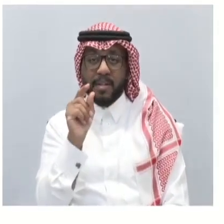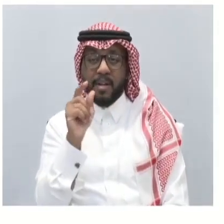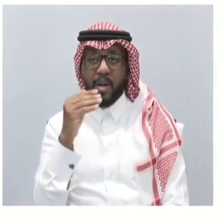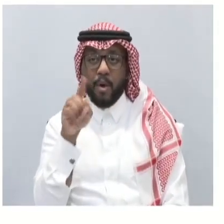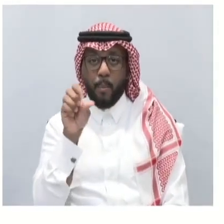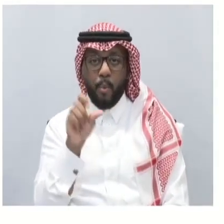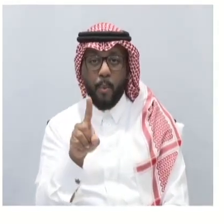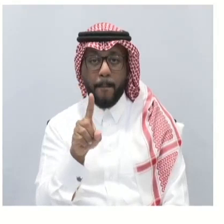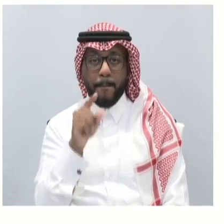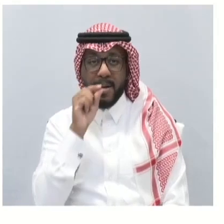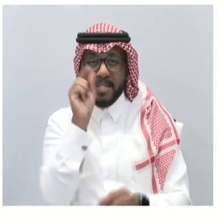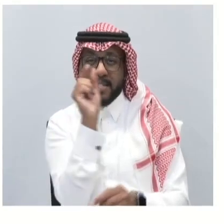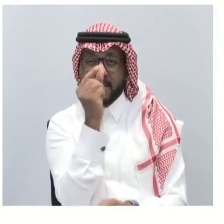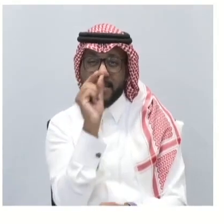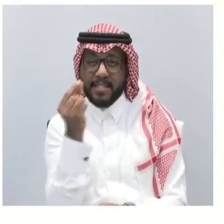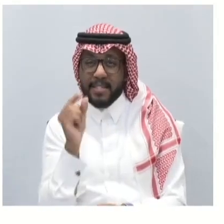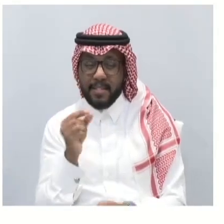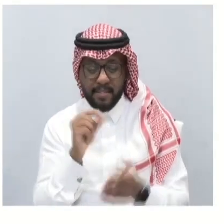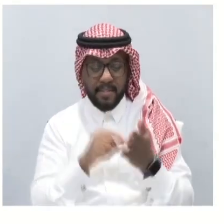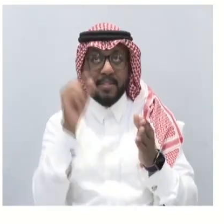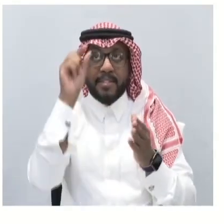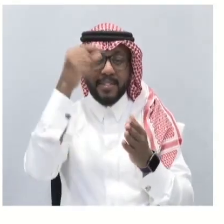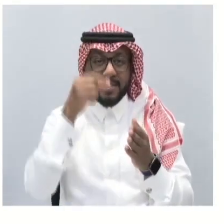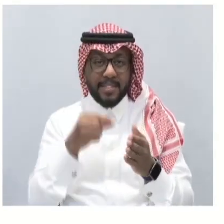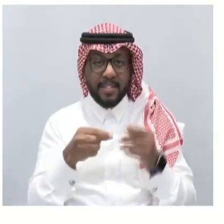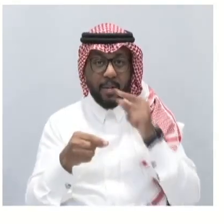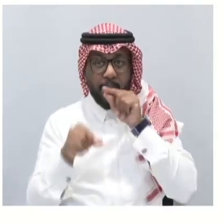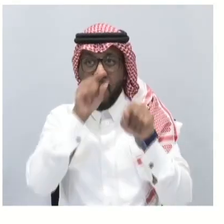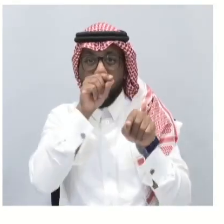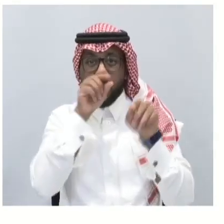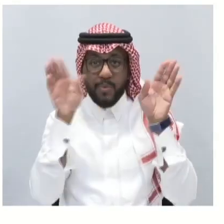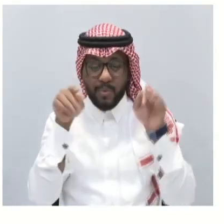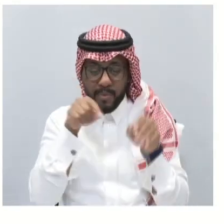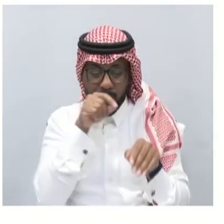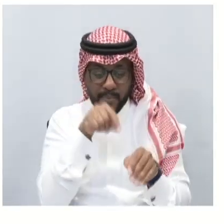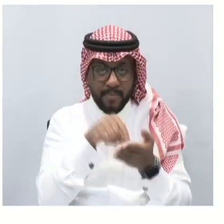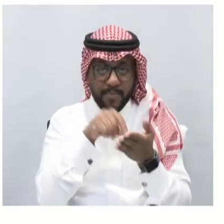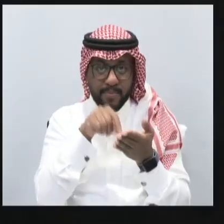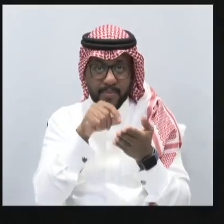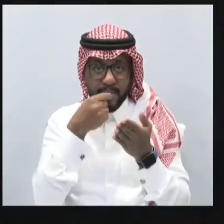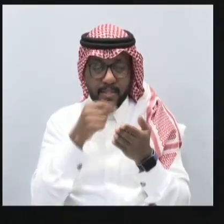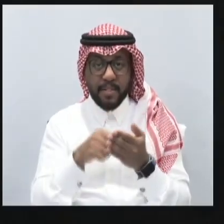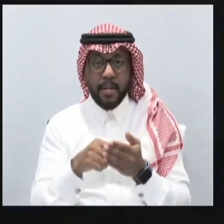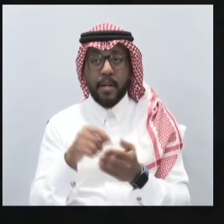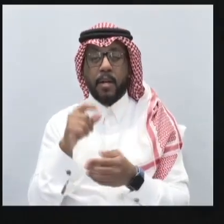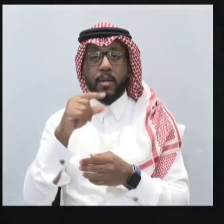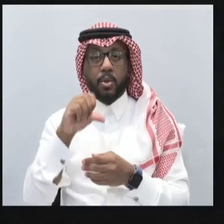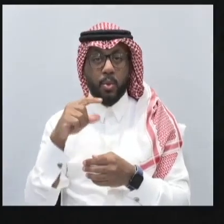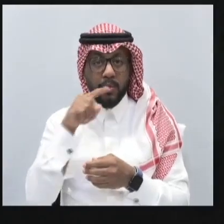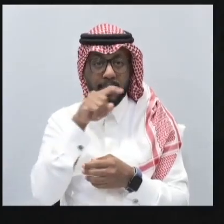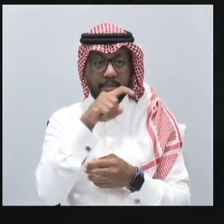وين تجي تزين تجي من النباتات وياكل ديدان الديدان من الحيوانات